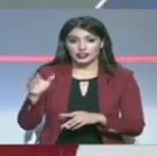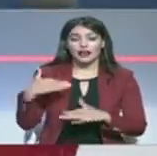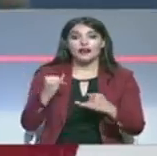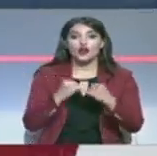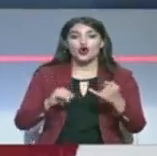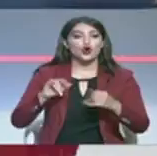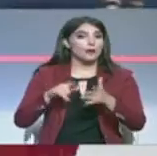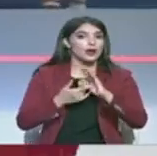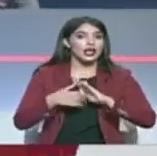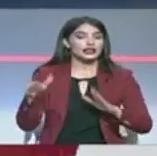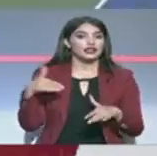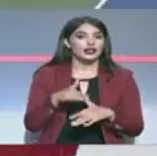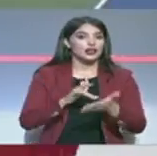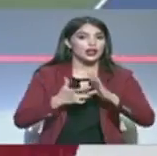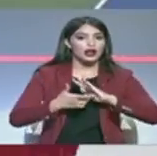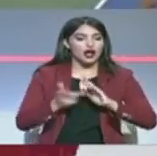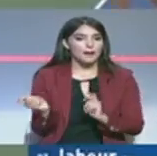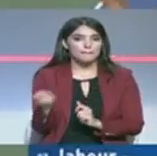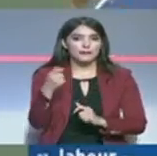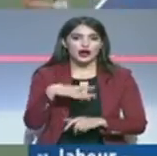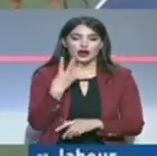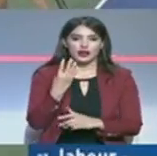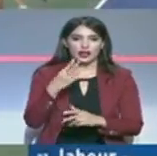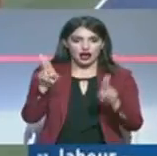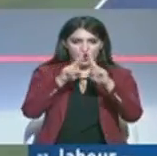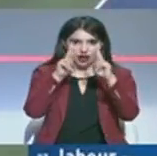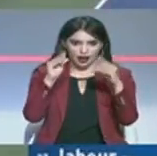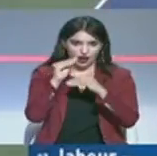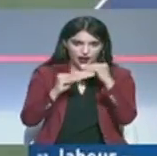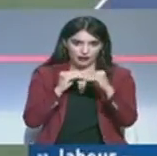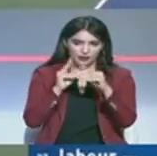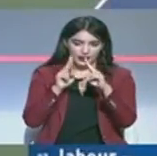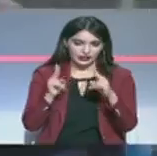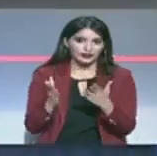النهائي الأمريكية صوفيا كينان المصنفة رابعة عالميا.